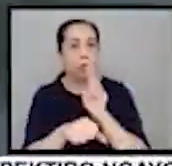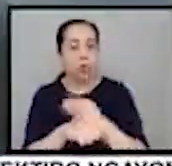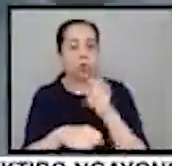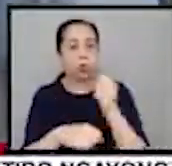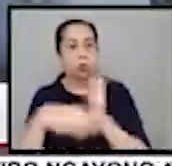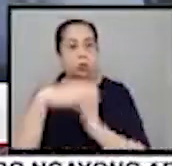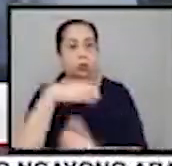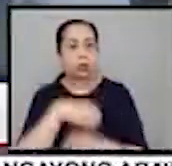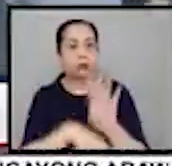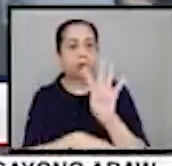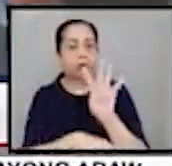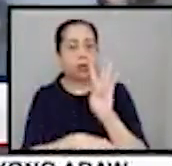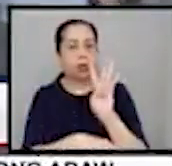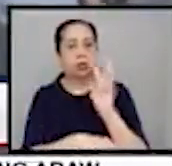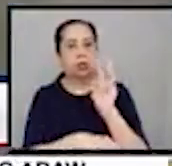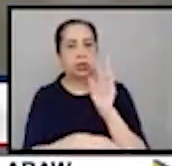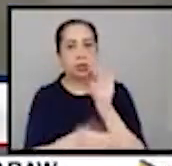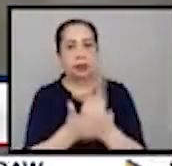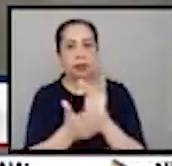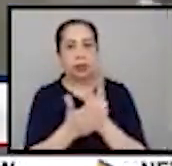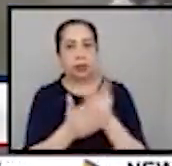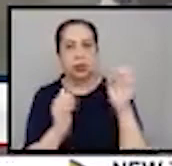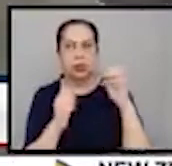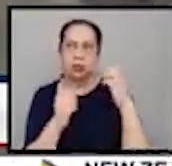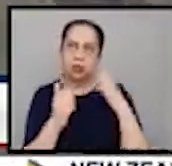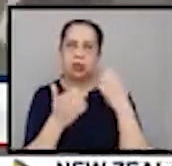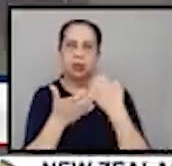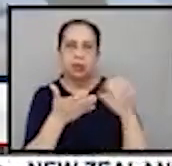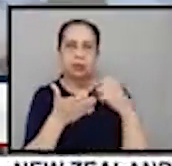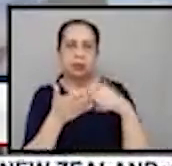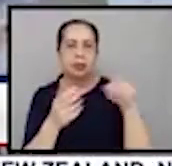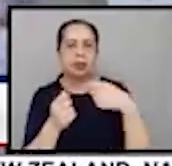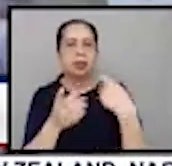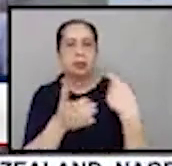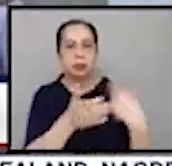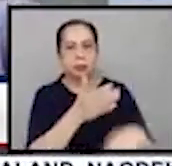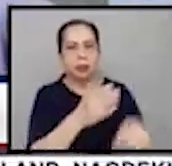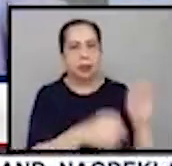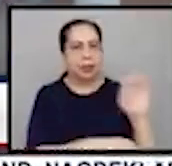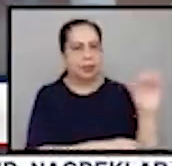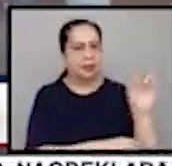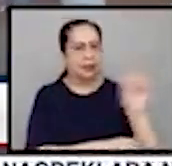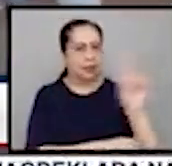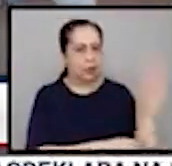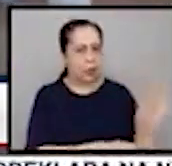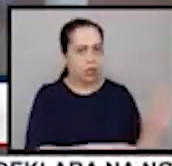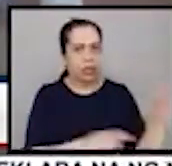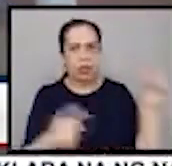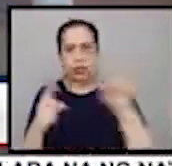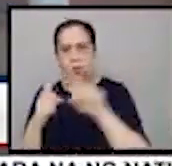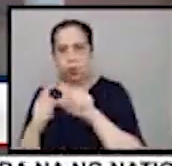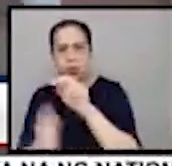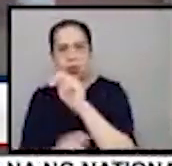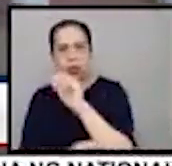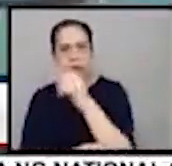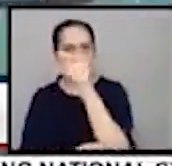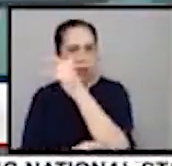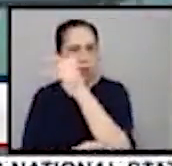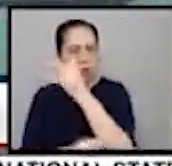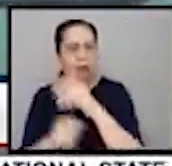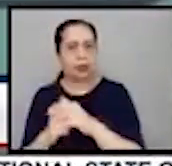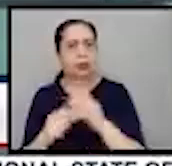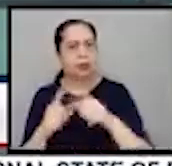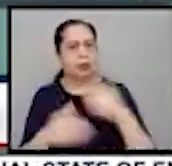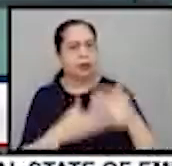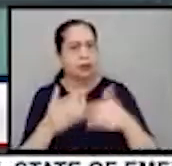40 to 60 pesos ang inaasahang magiging pabasahe mula East Valenzuela hanggang NAIA Terminal 3. Pero tiyak na dadaan pa ito sa